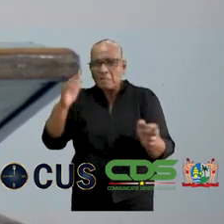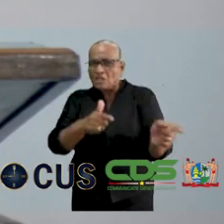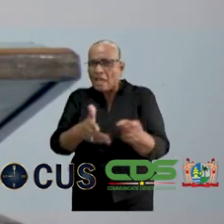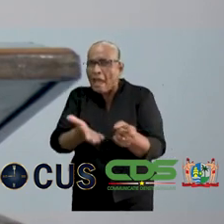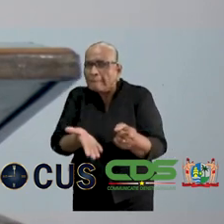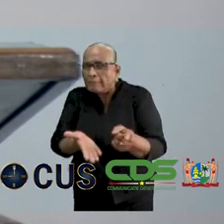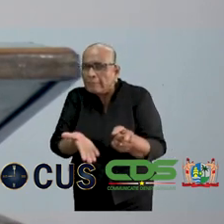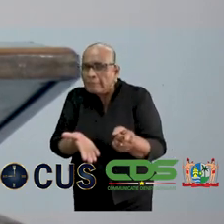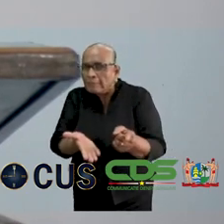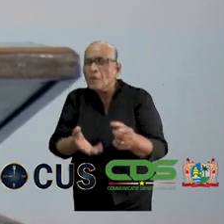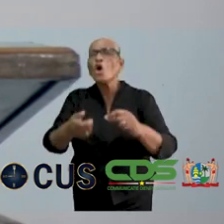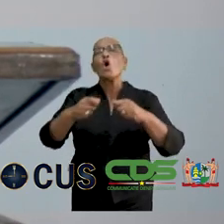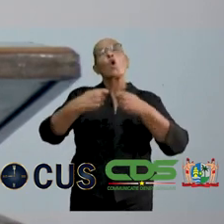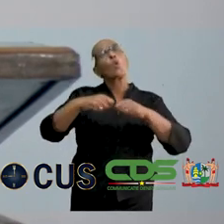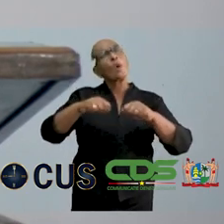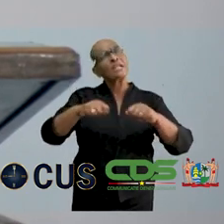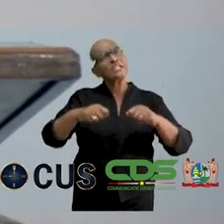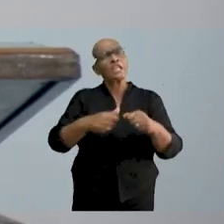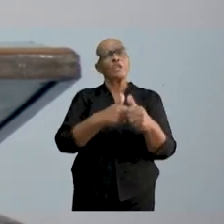en kwantiteit van